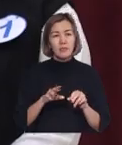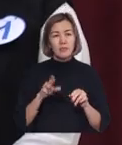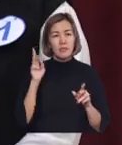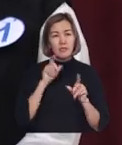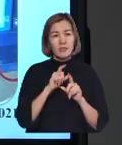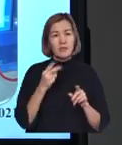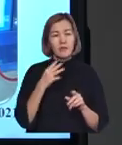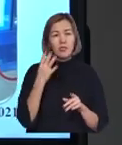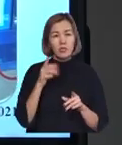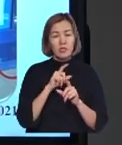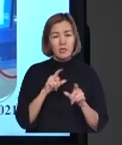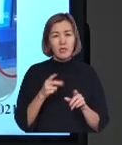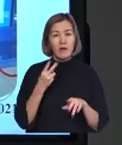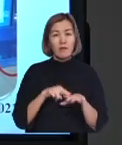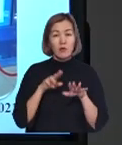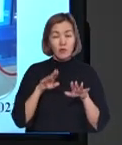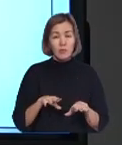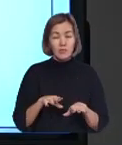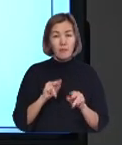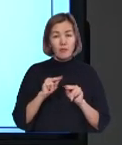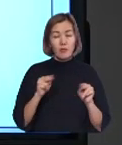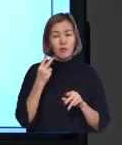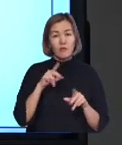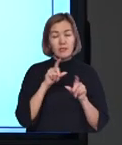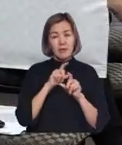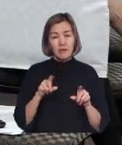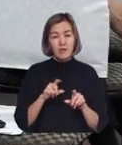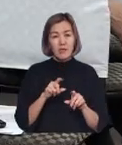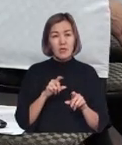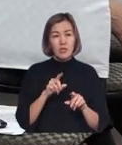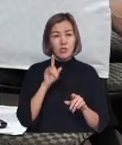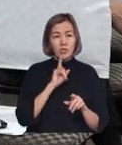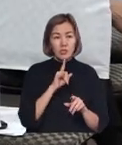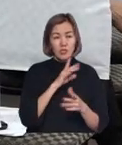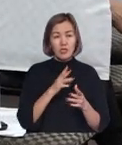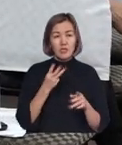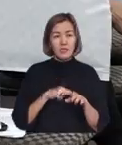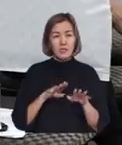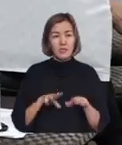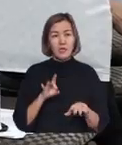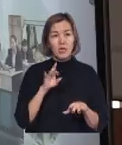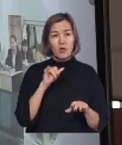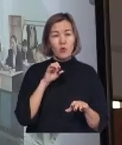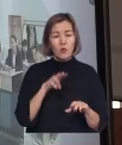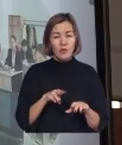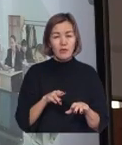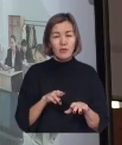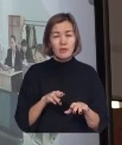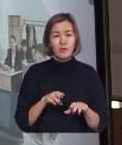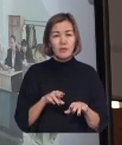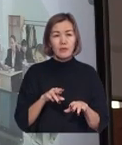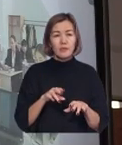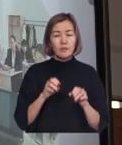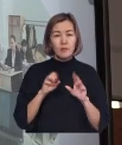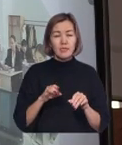номер 24. Второго места удостоилась педагог 20-го лицея Джамиля Гладченко, а третьего – Рауан Жанарбеков, педагог